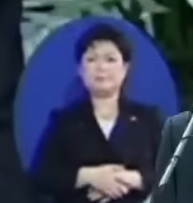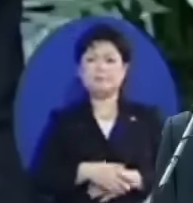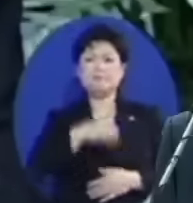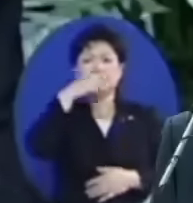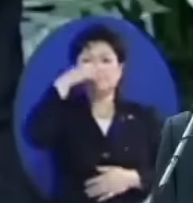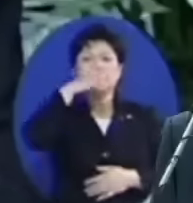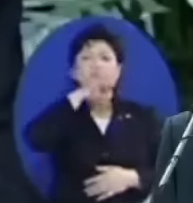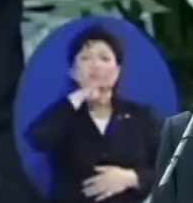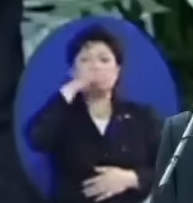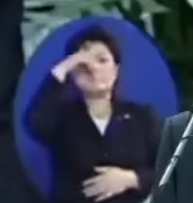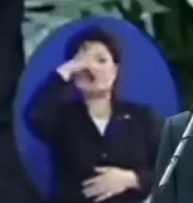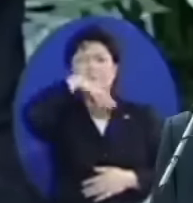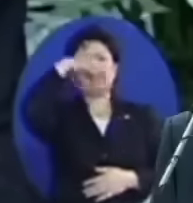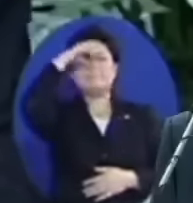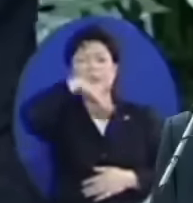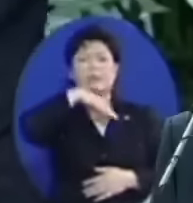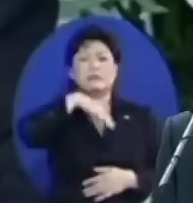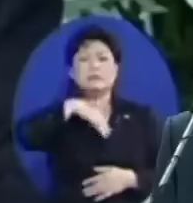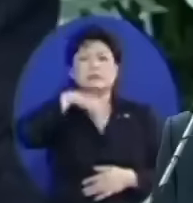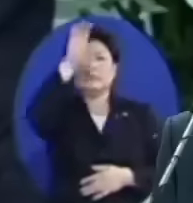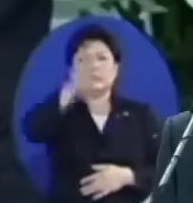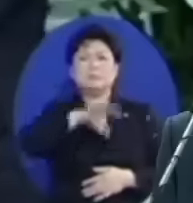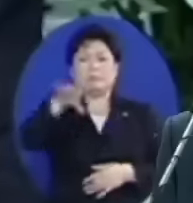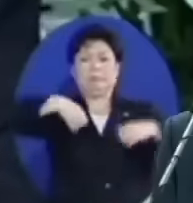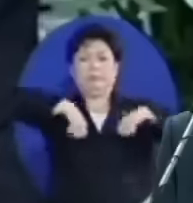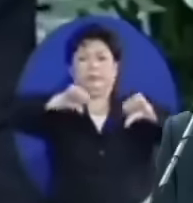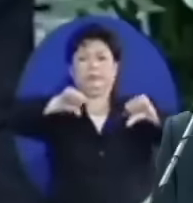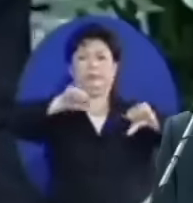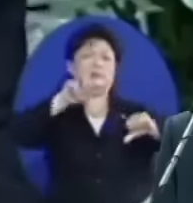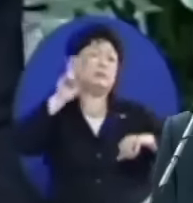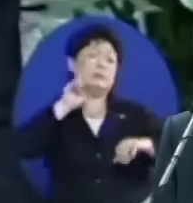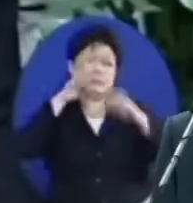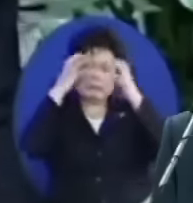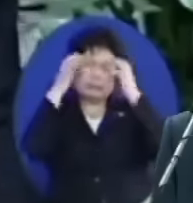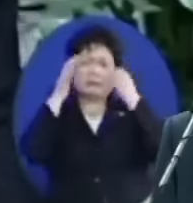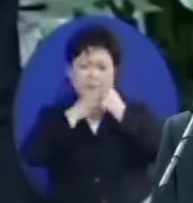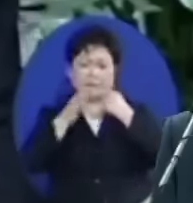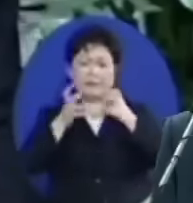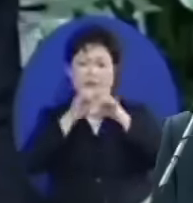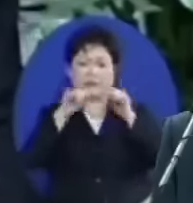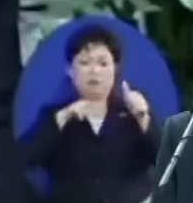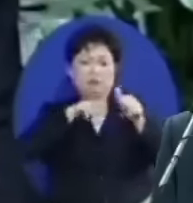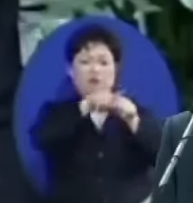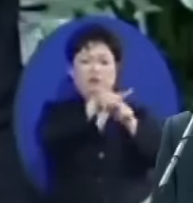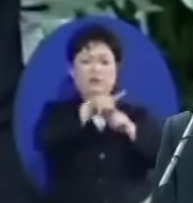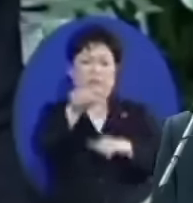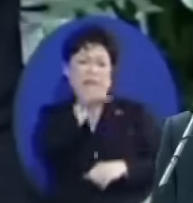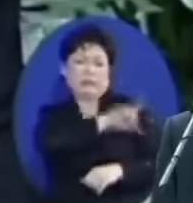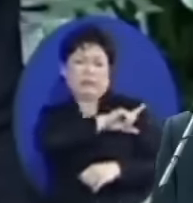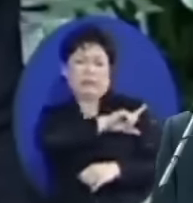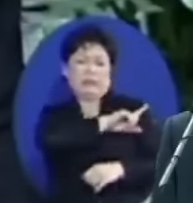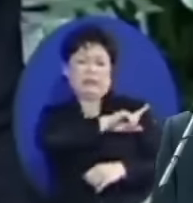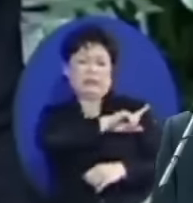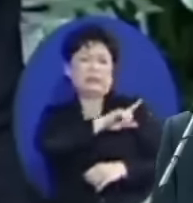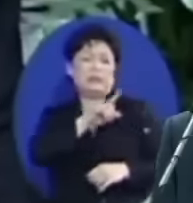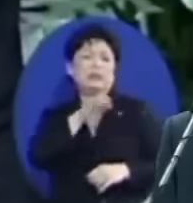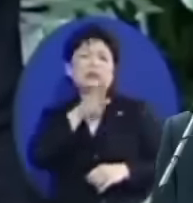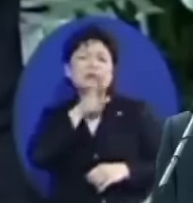십자가에서 주님 내려왔을 것입니다. 얼마나 고통스럽습니까? 이 세상에 사람을 죽이는데 가장